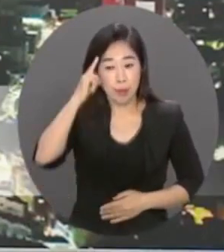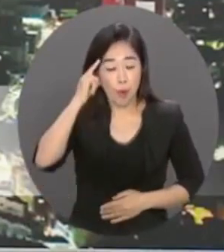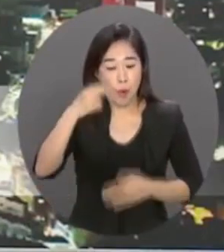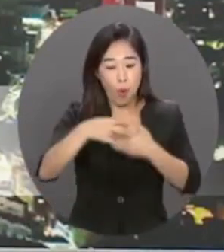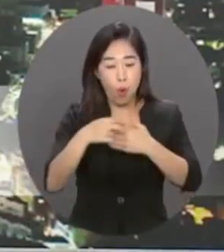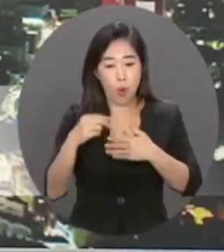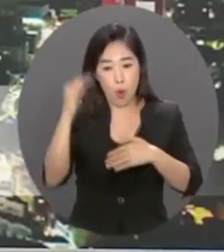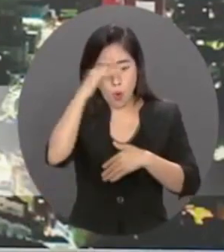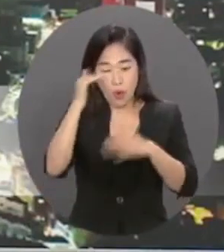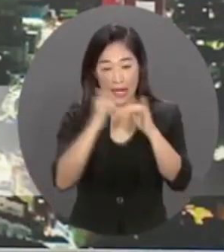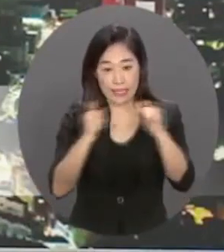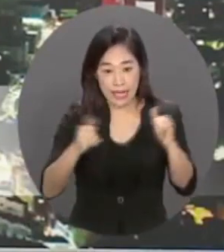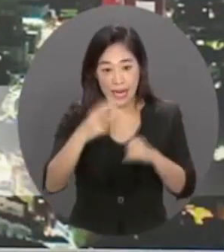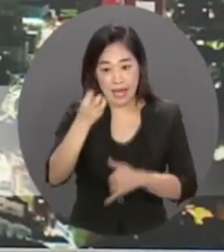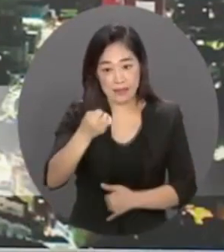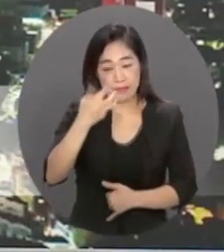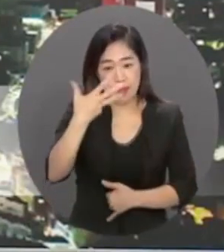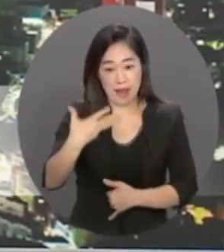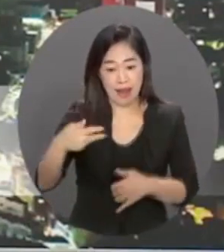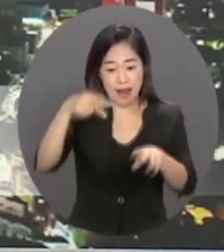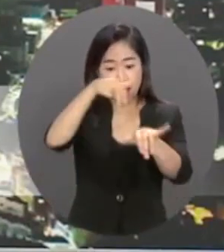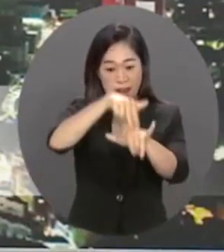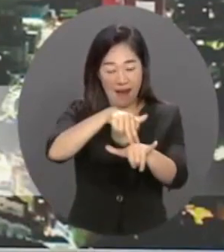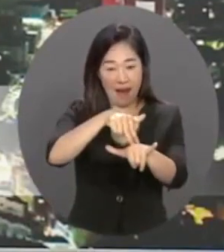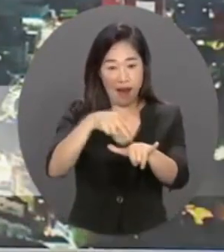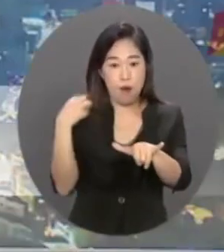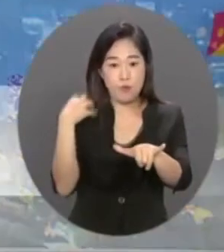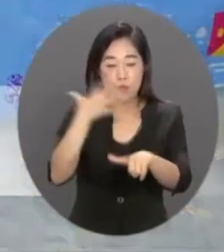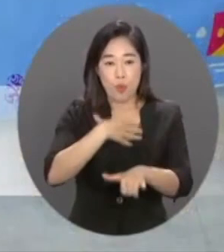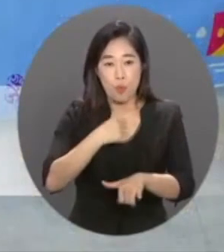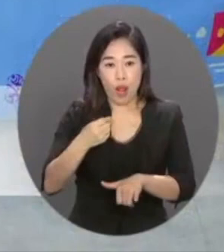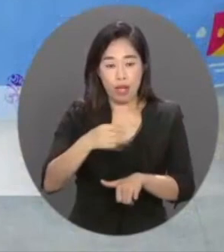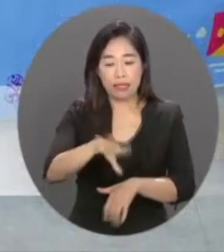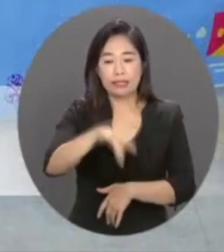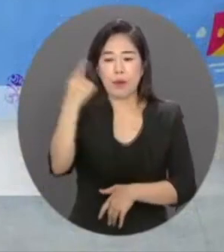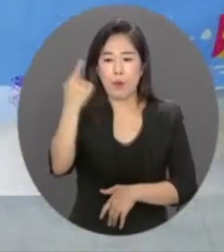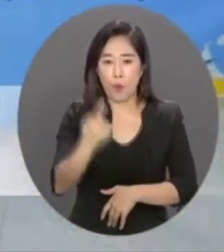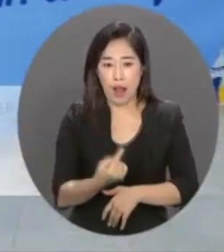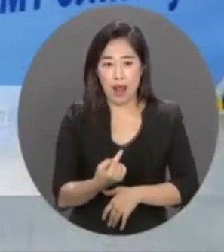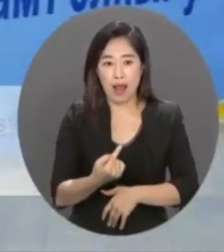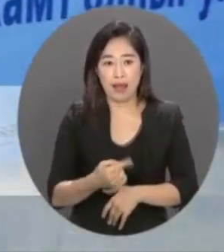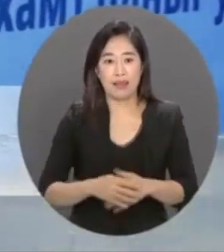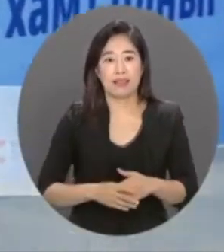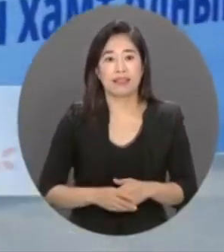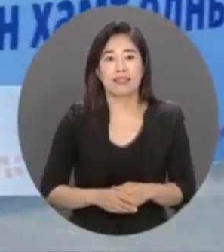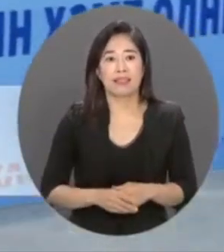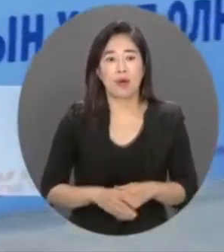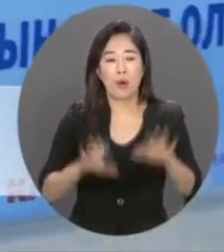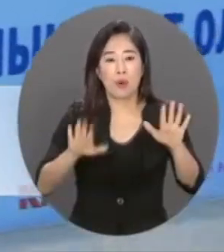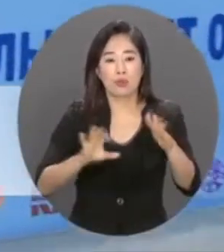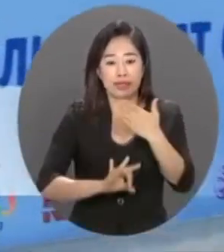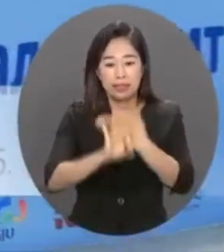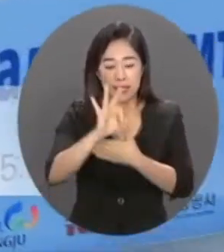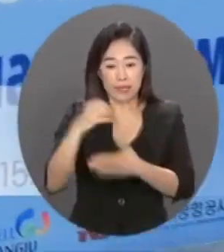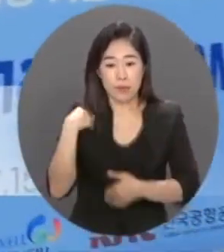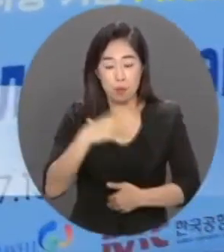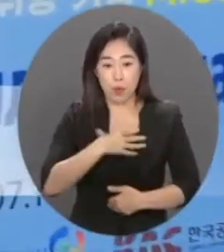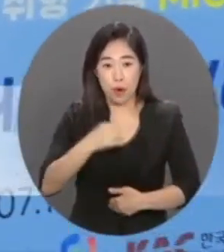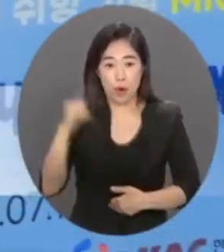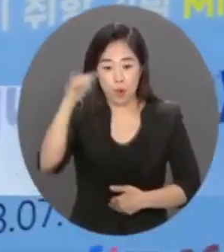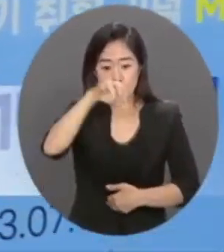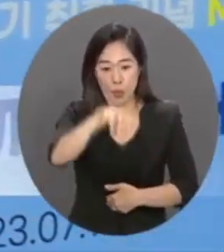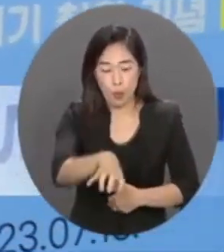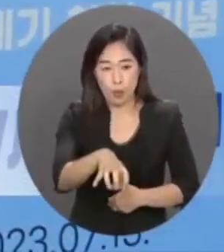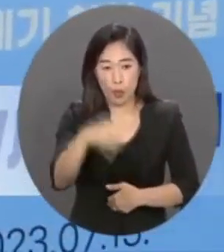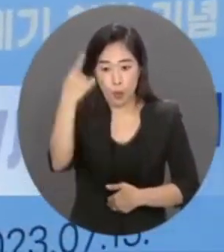몽골의 의료 관광객 37명을 태운 전 세계가 무한 공항을 통해 처음으로 입국했습니다 오늘 오전 무한공항으로